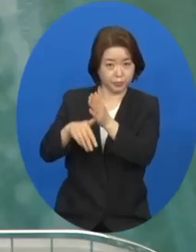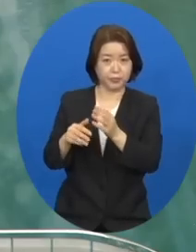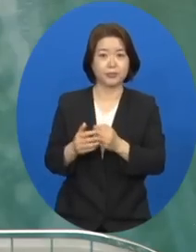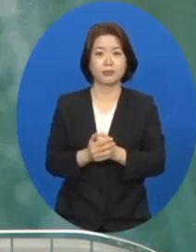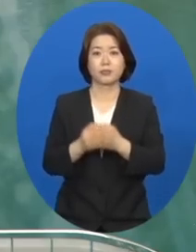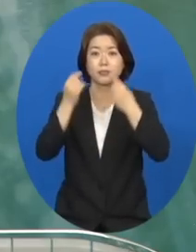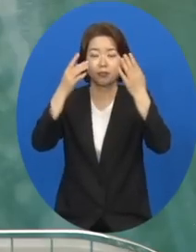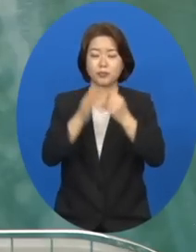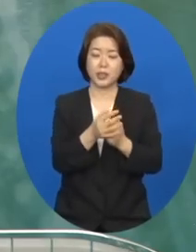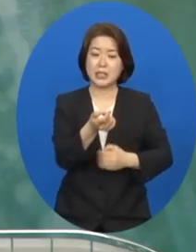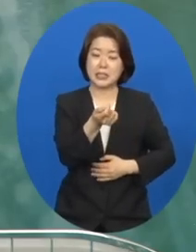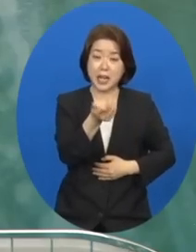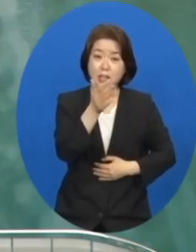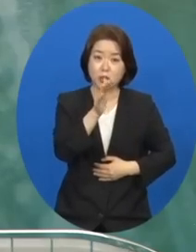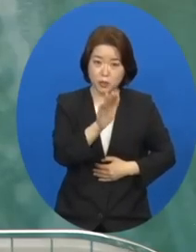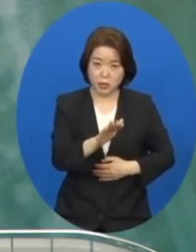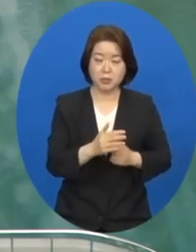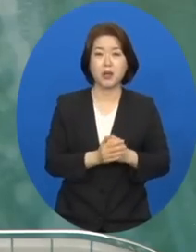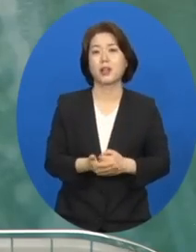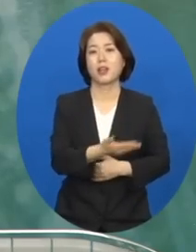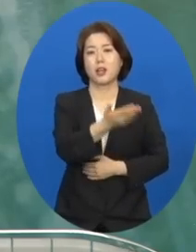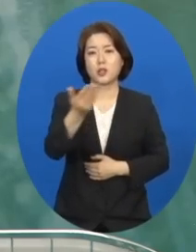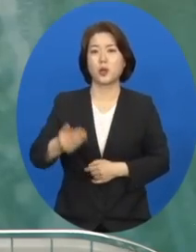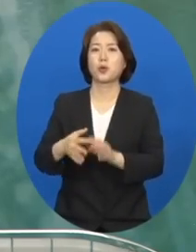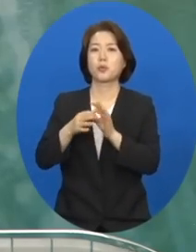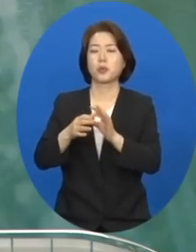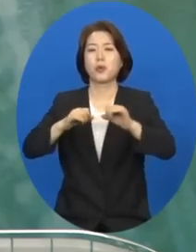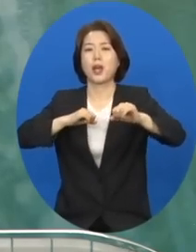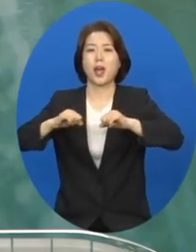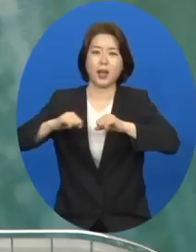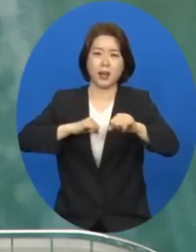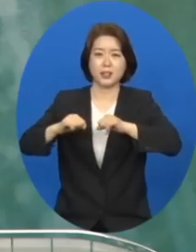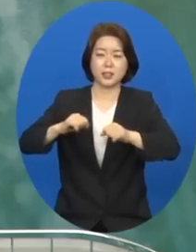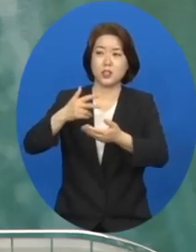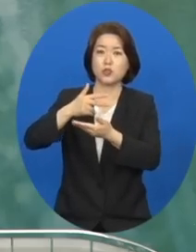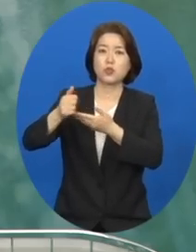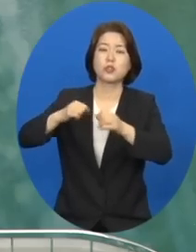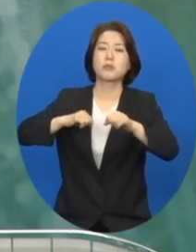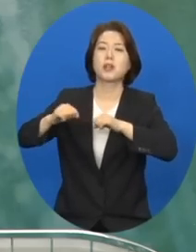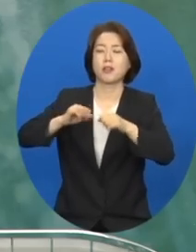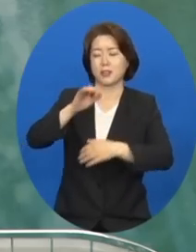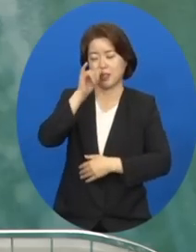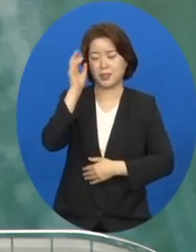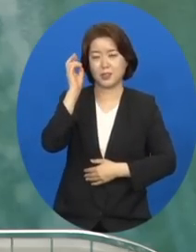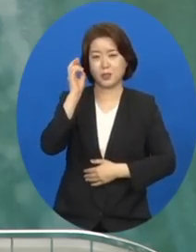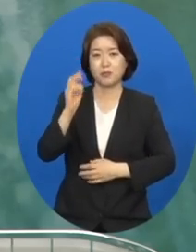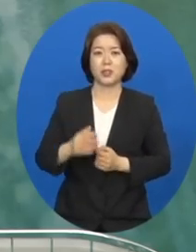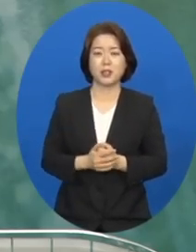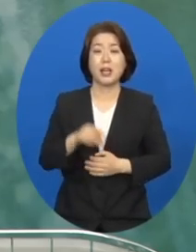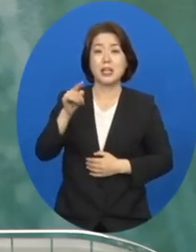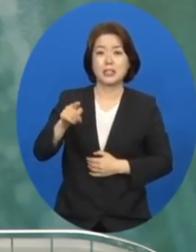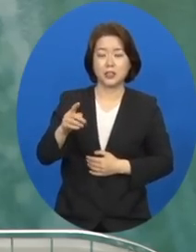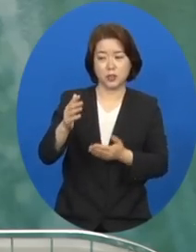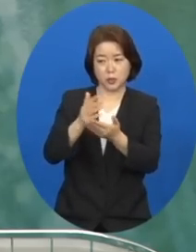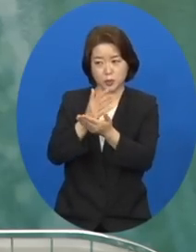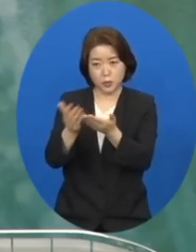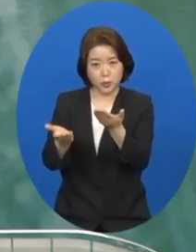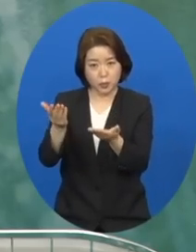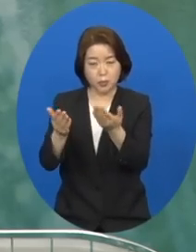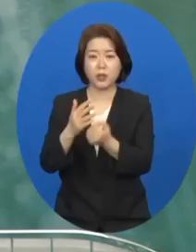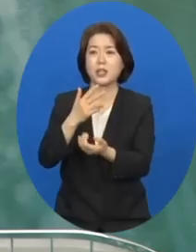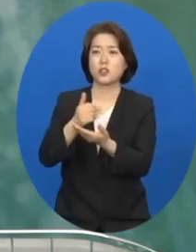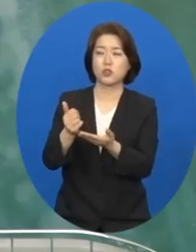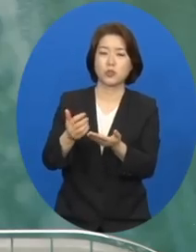작은 것이지만 여러분들 통해서 행하신 주님의 역사가 있을 것입니다 그것을 구별하여 주님께